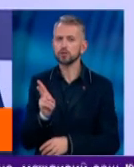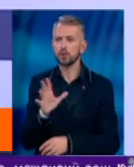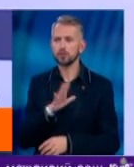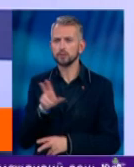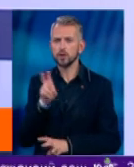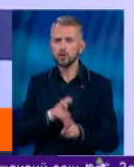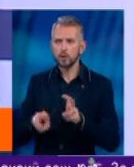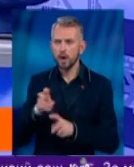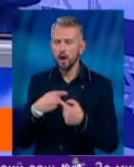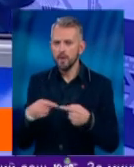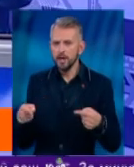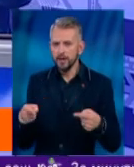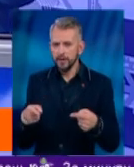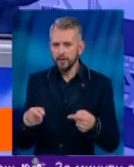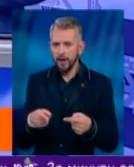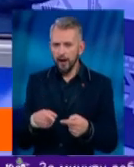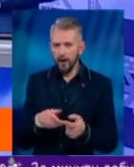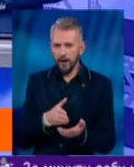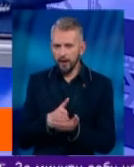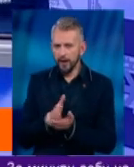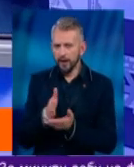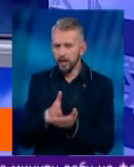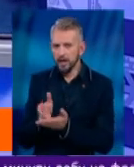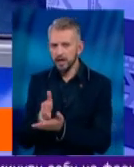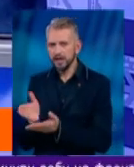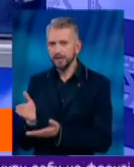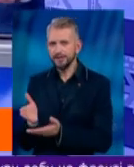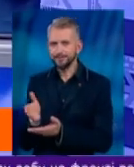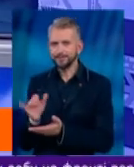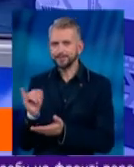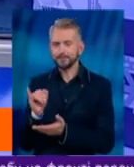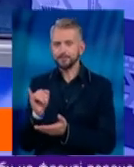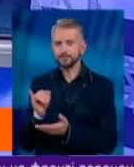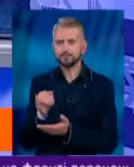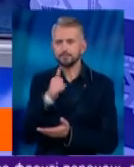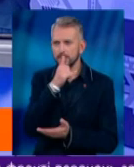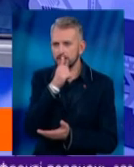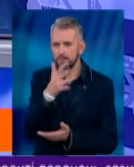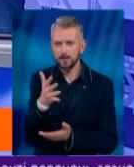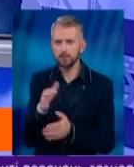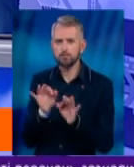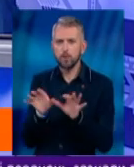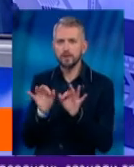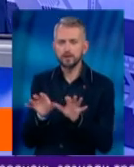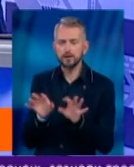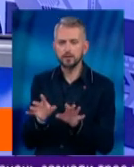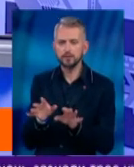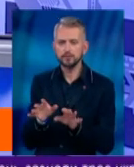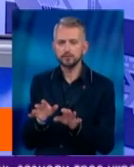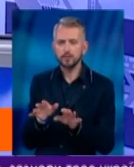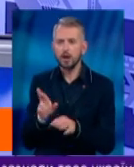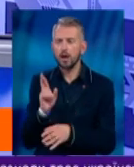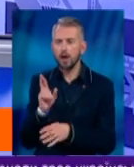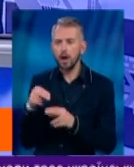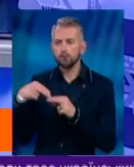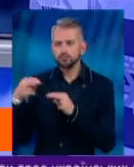шукав різні стежки, так? І, в принципі, не міг дійсно пояснити, а за рахунок чого він буде